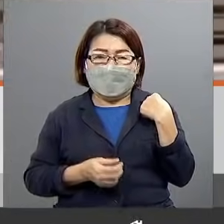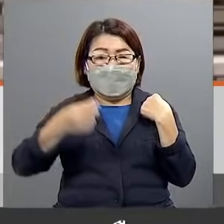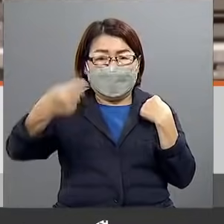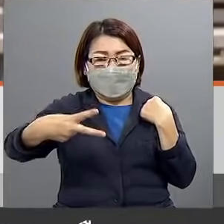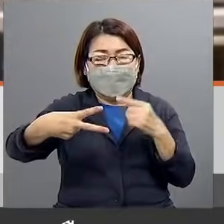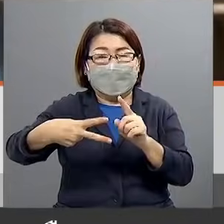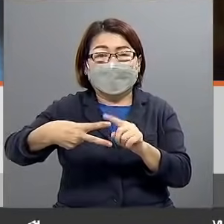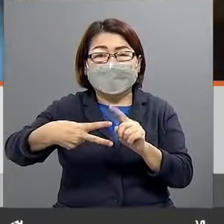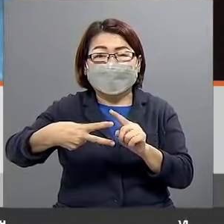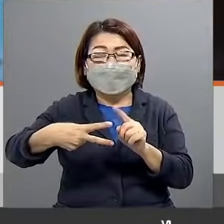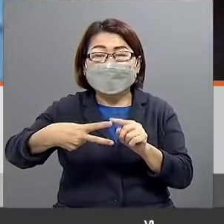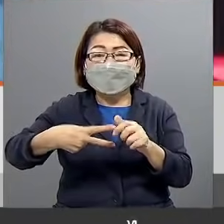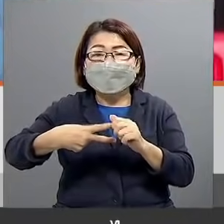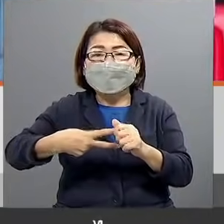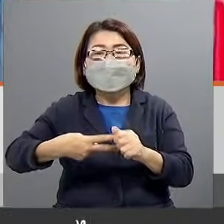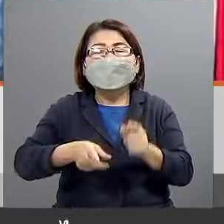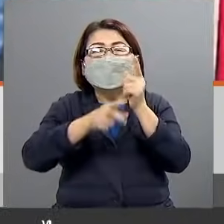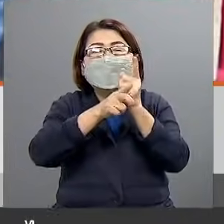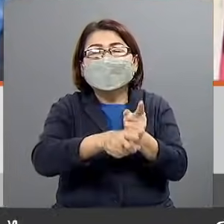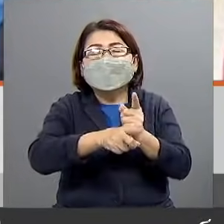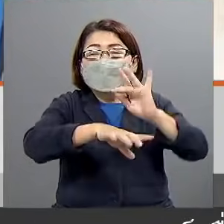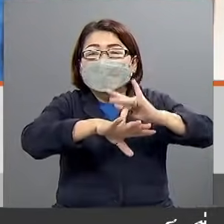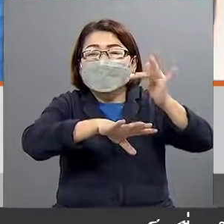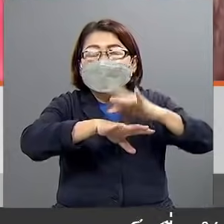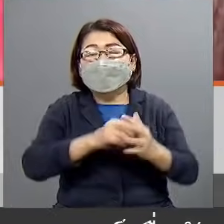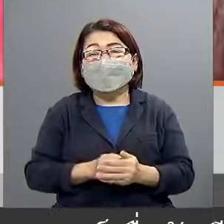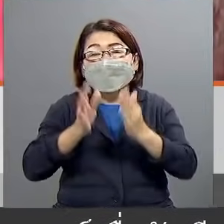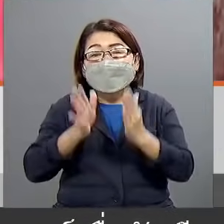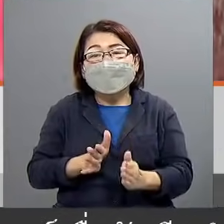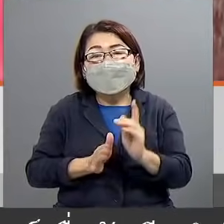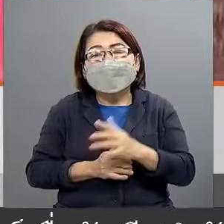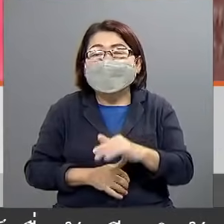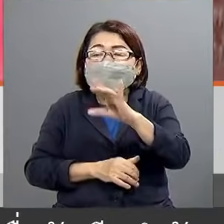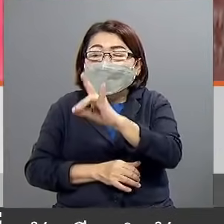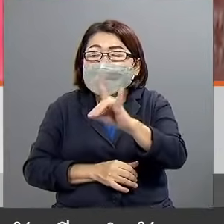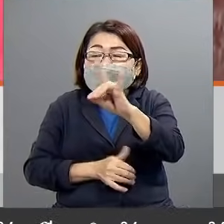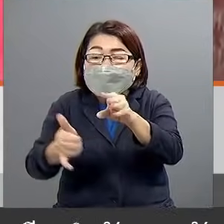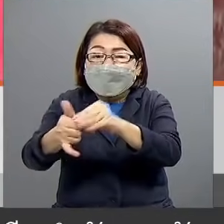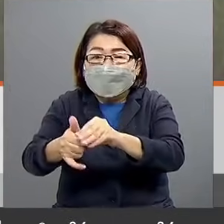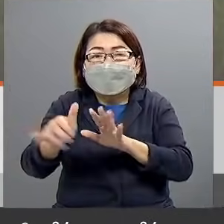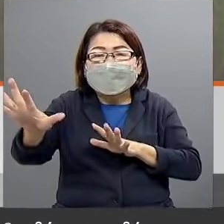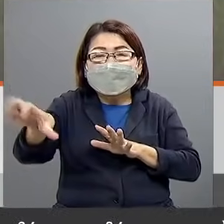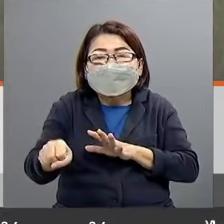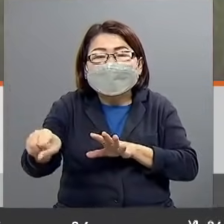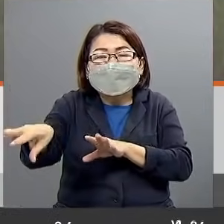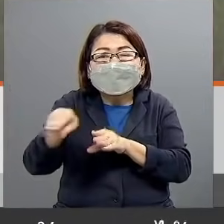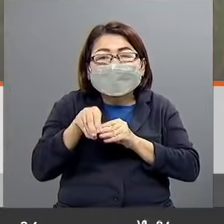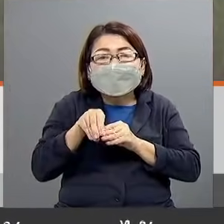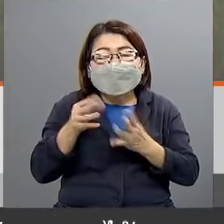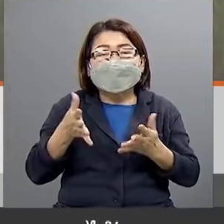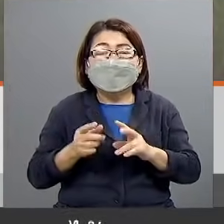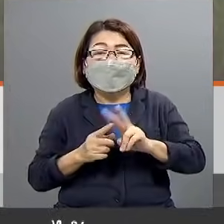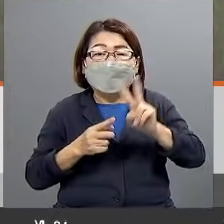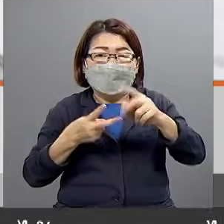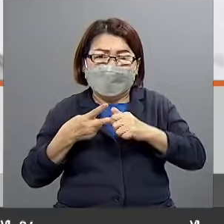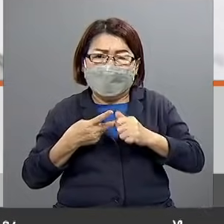ร่เชื้อตามธรรมชาติจากการที่มนุษย์นั้นไปสัมผัสกับสัตว์ที่ติดเชื้อหรือในอีกกรณีหนึ่งก็คืออาจจะเป็นอุบัติเหตุ